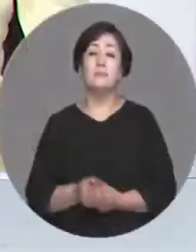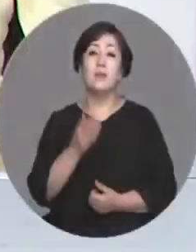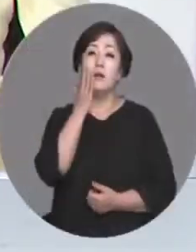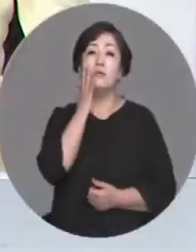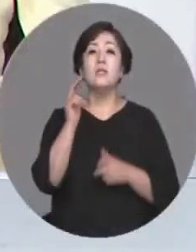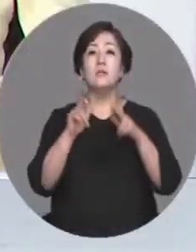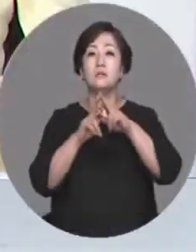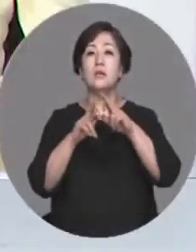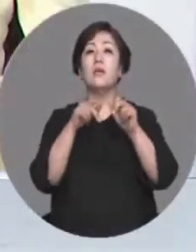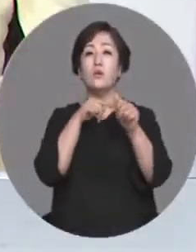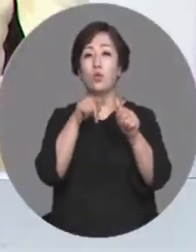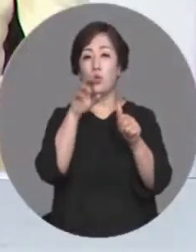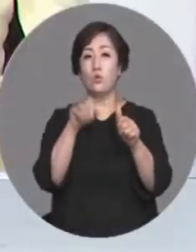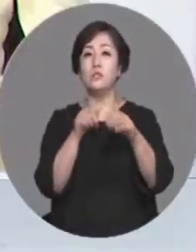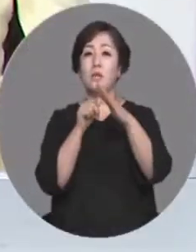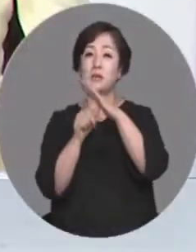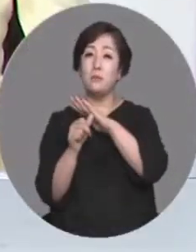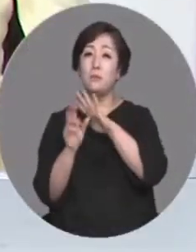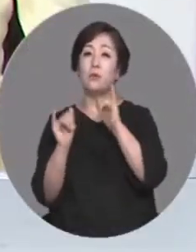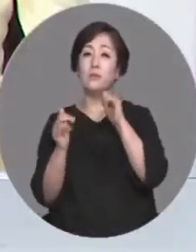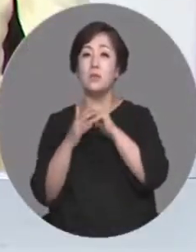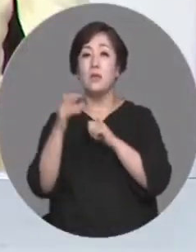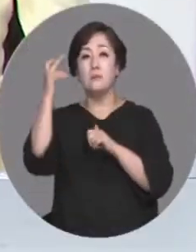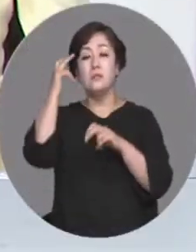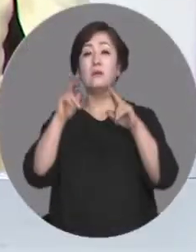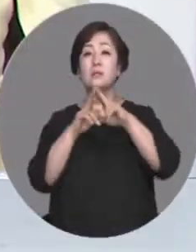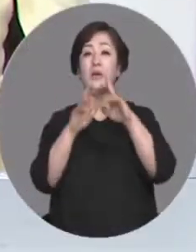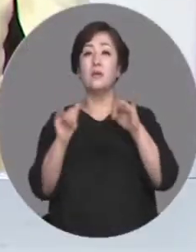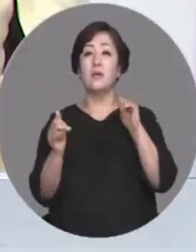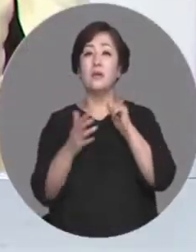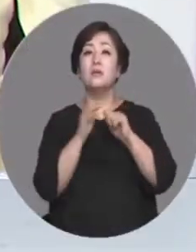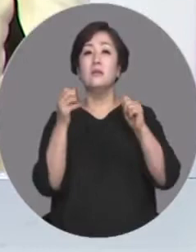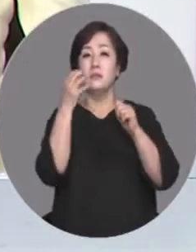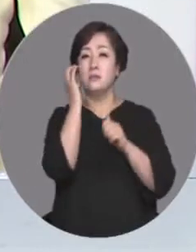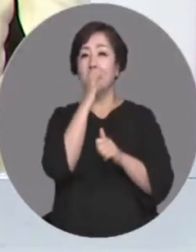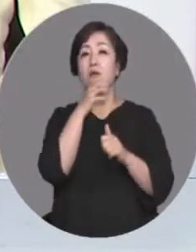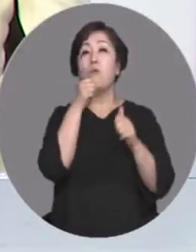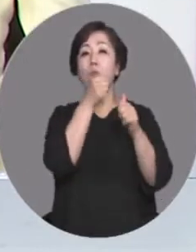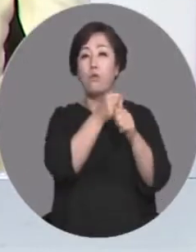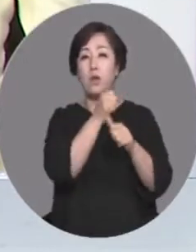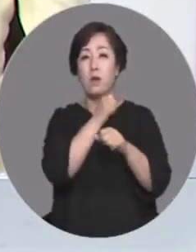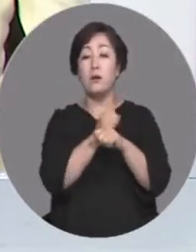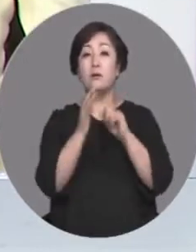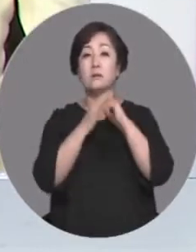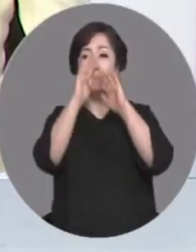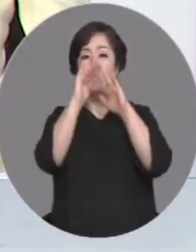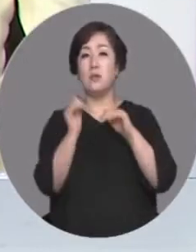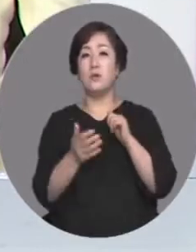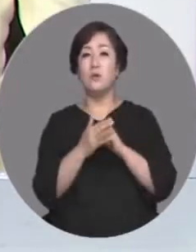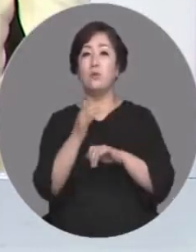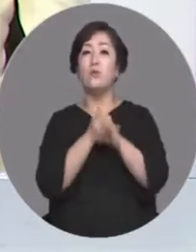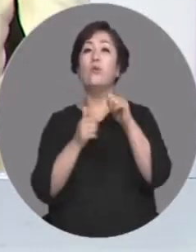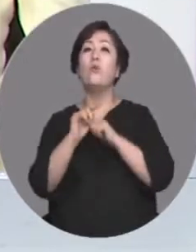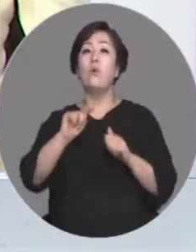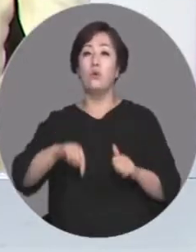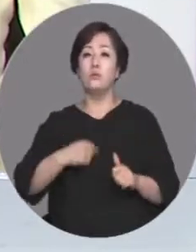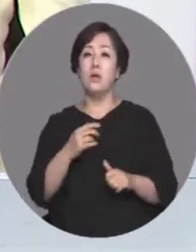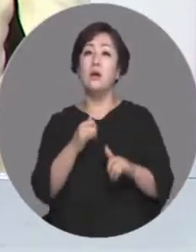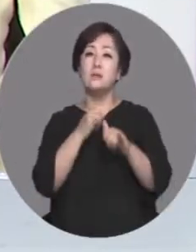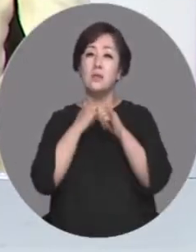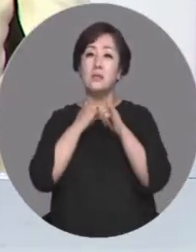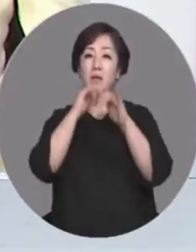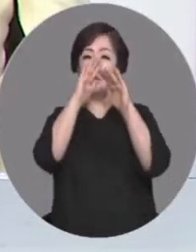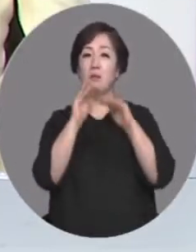울산의 한 장애인 교육시설 대표가 지적장애인을 성폭행한 혐의로 경찰 조사를 앞두고 극단적 선택을 한 사건에